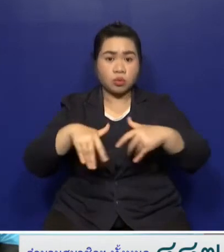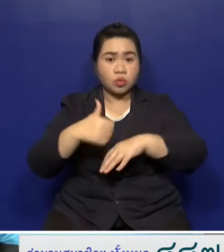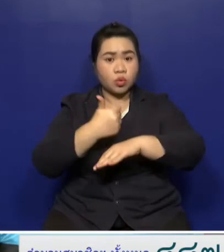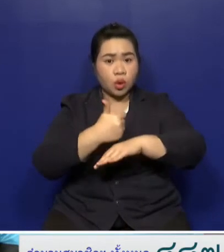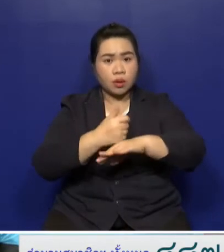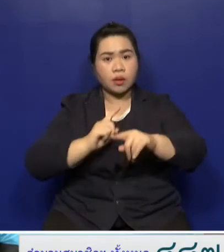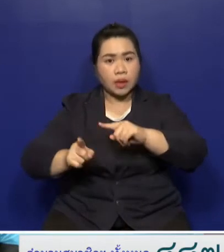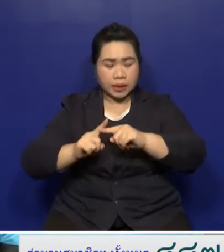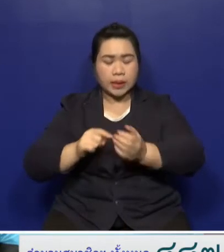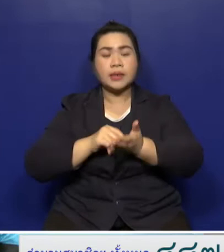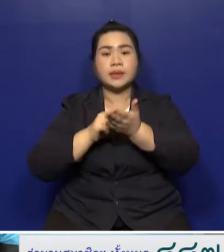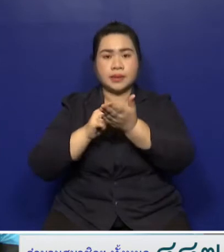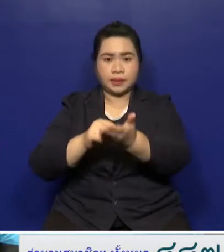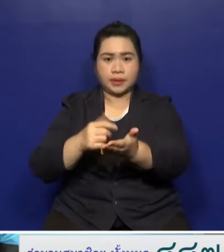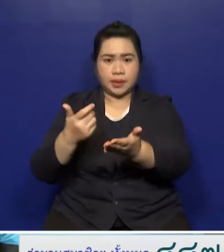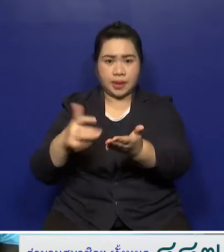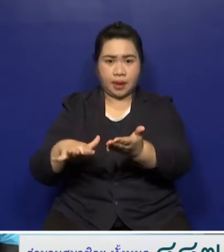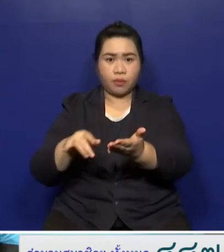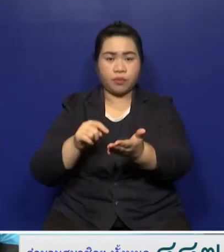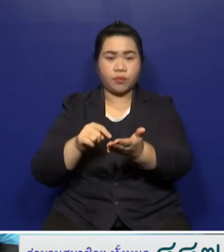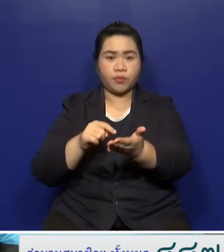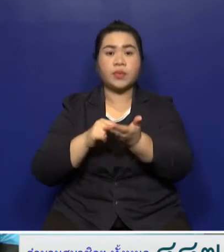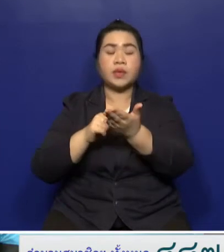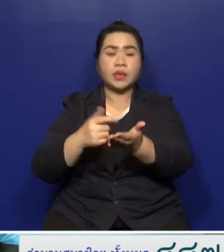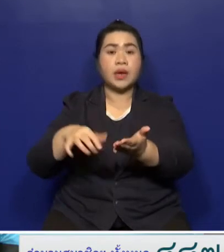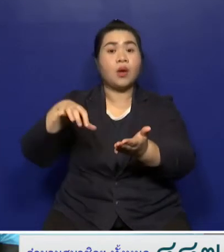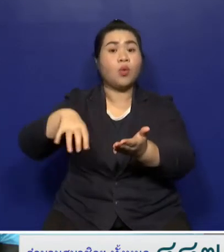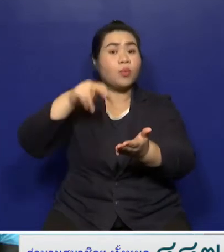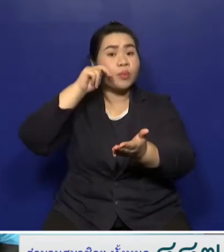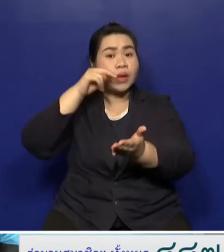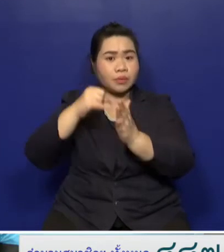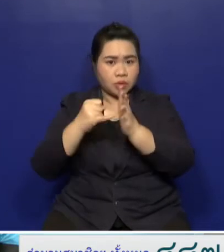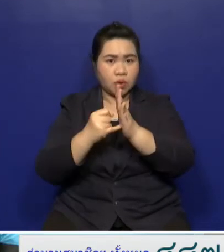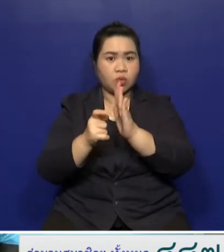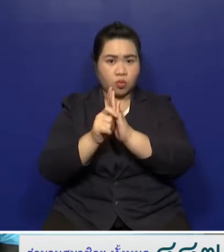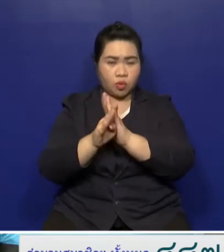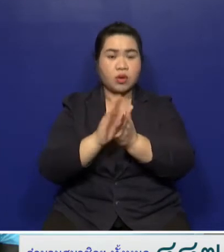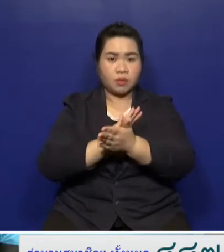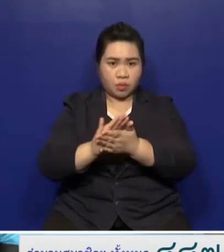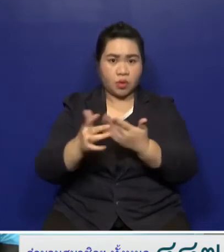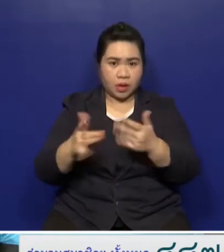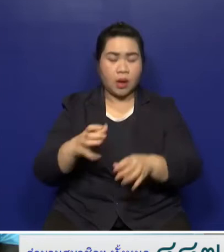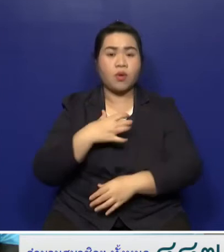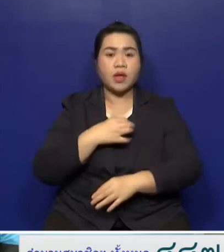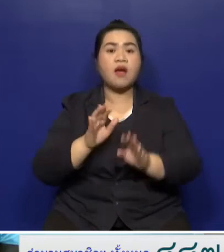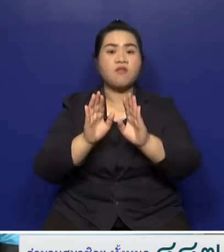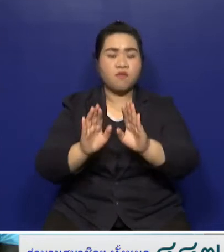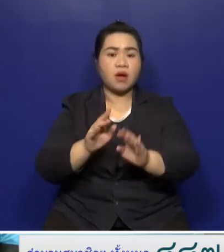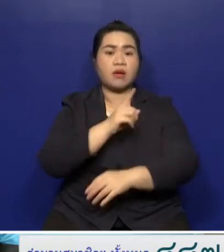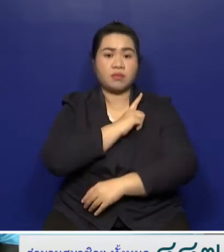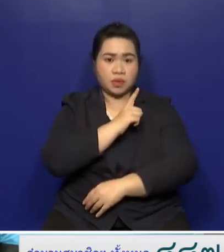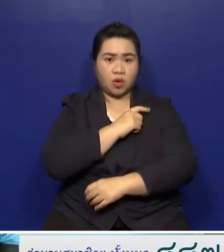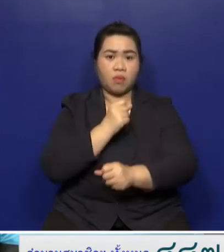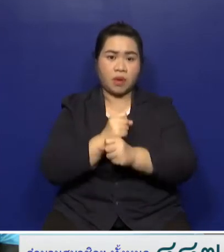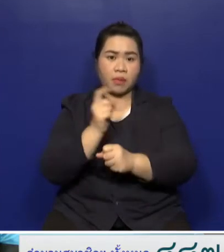ผ่านไปที่กรมชลประทานจังหวัดอุบลเรียบร้อยแล้วนะครับตอนนี้จึงอยากฝากกรมชลประทานได้เร่งรัดจัดสรรงบประม